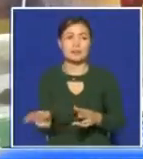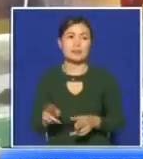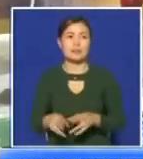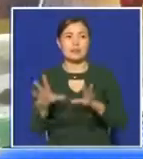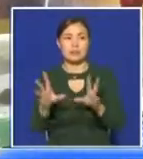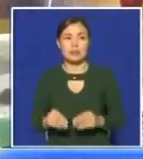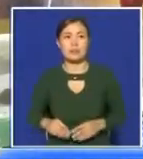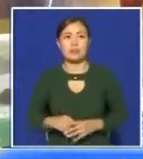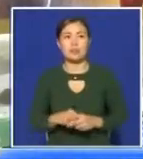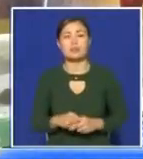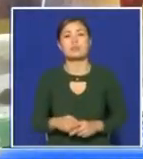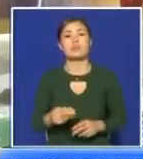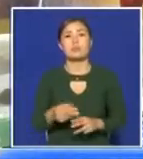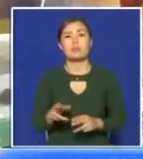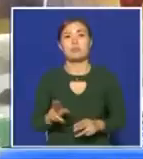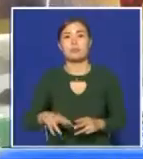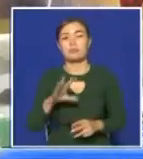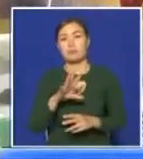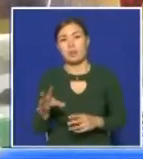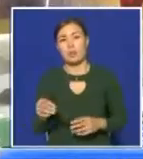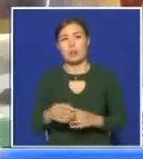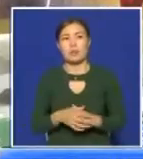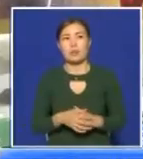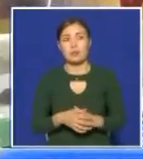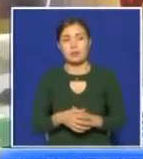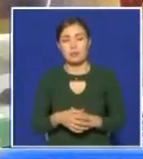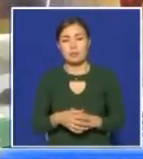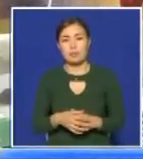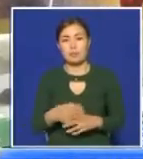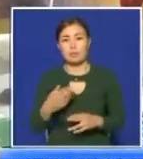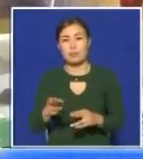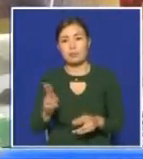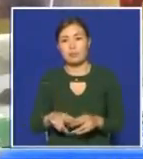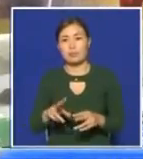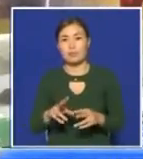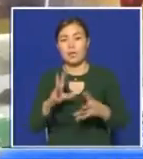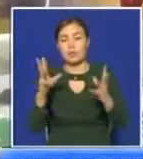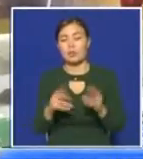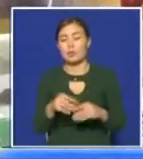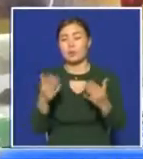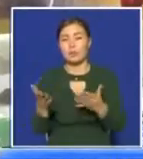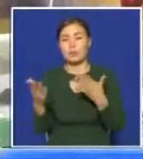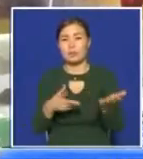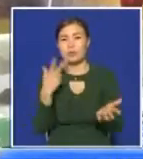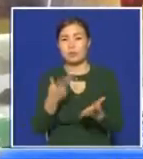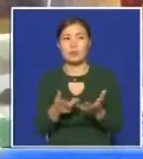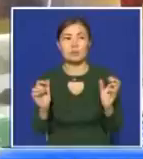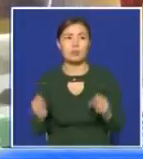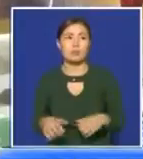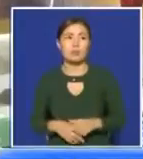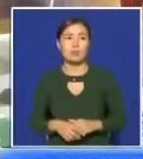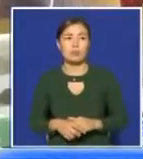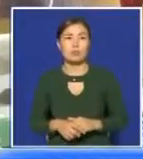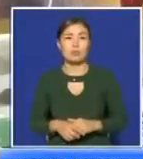бар. Адыгейлік, қатты, тұзды, қышқыл, жұмсақ сорттары бар. Осының бәрін арнайы сіздер үшін алып келдік. Ендеше